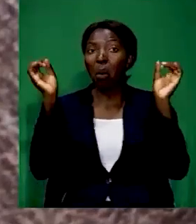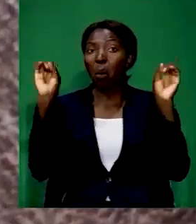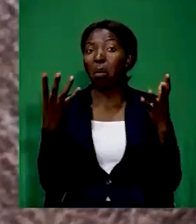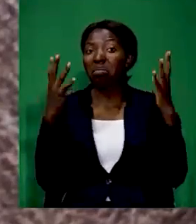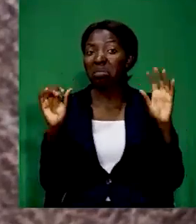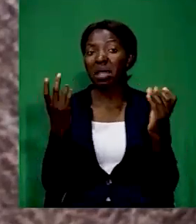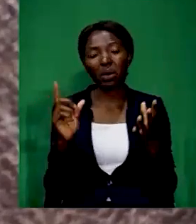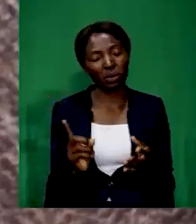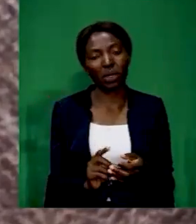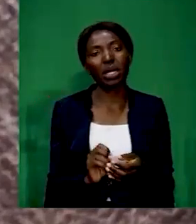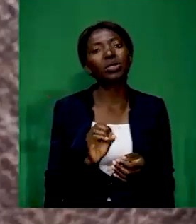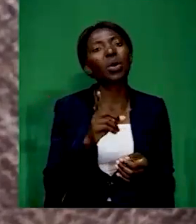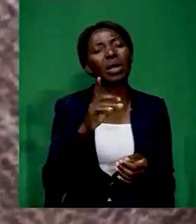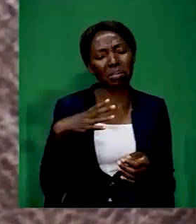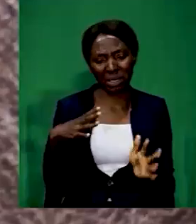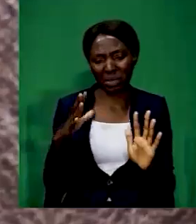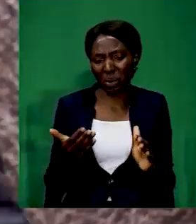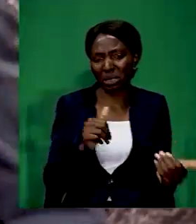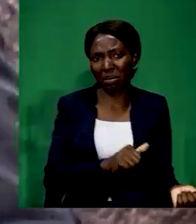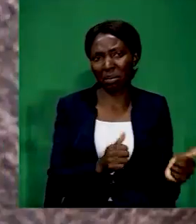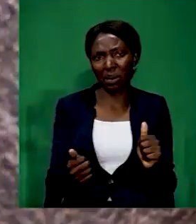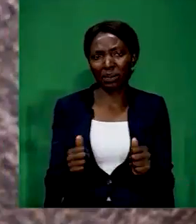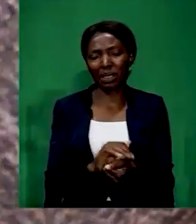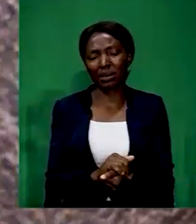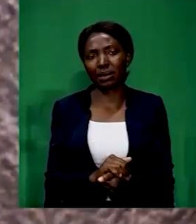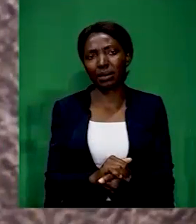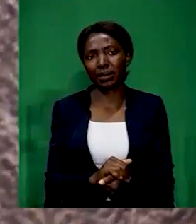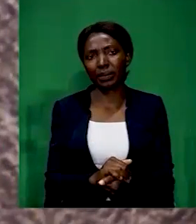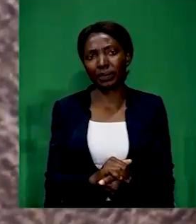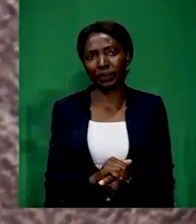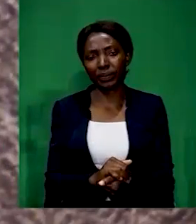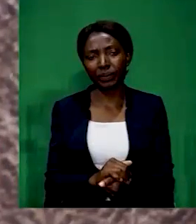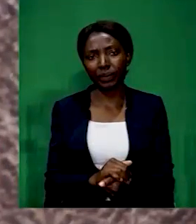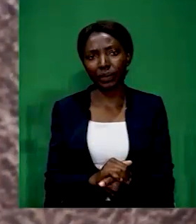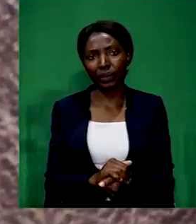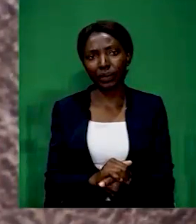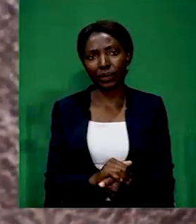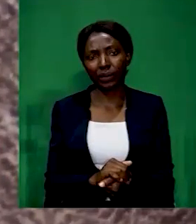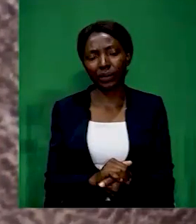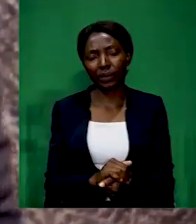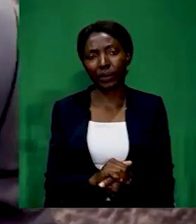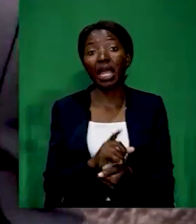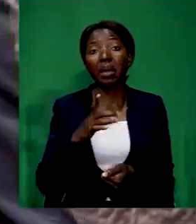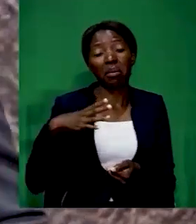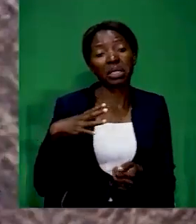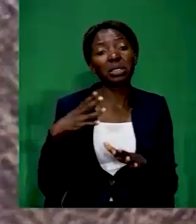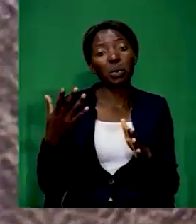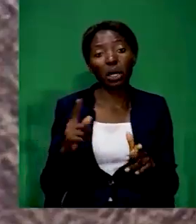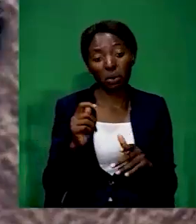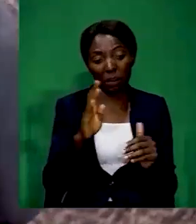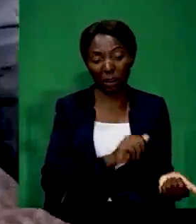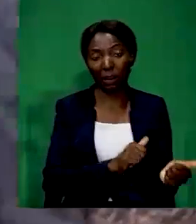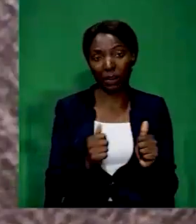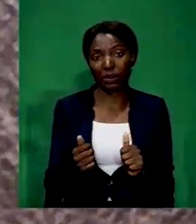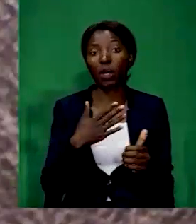saka nhai wamuranda wekandasi zvine basa rei uri kuda kubhabhatidzwa kuti zvadii zvino zvakakoshei izvi